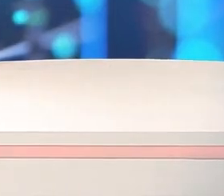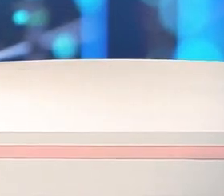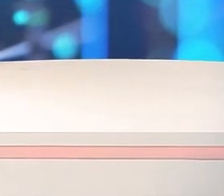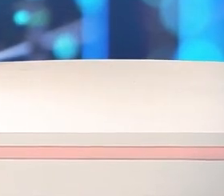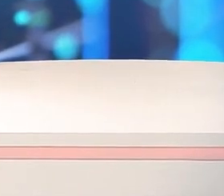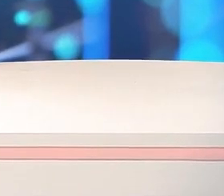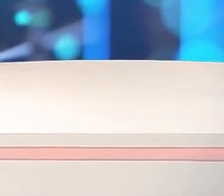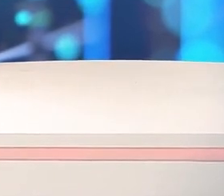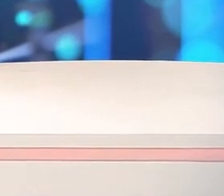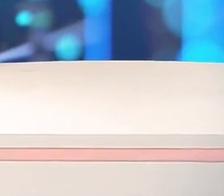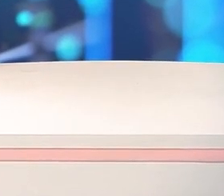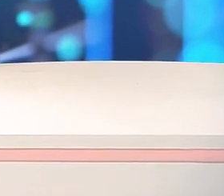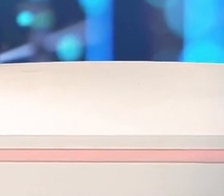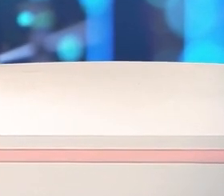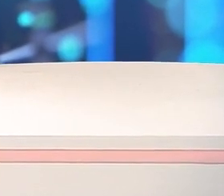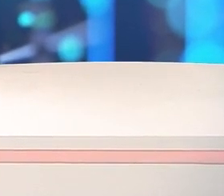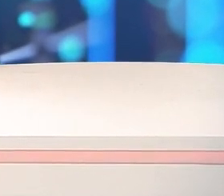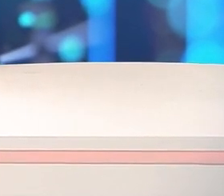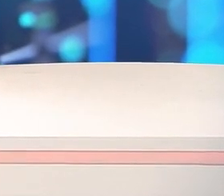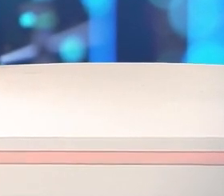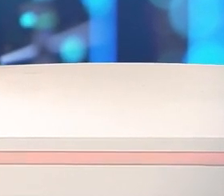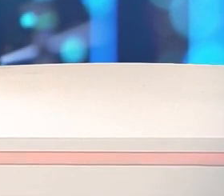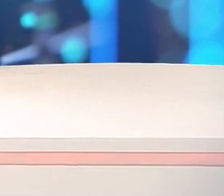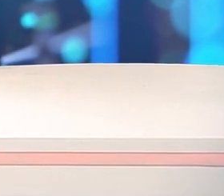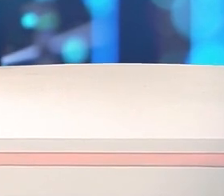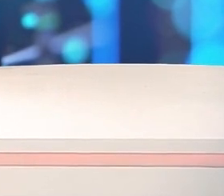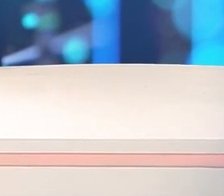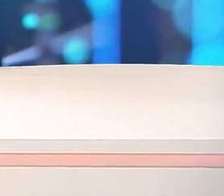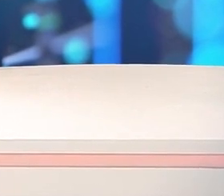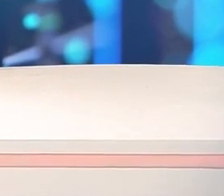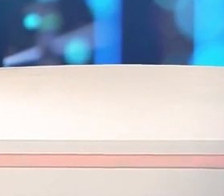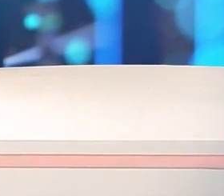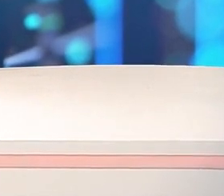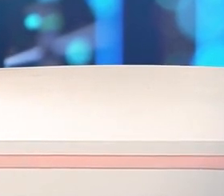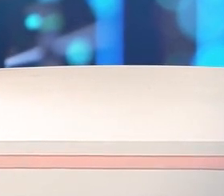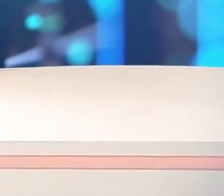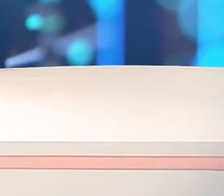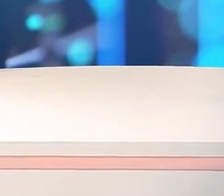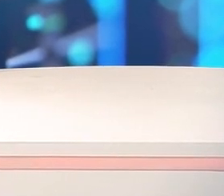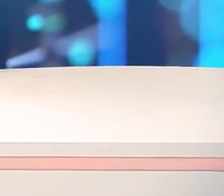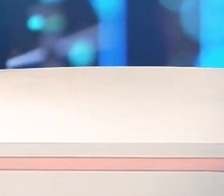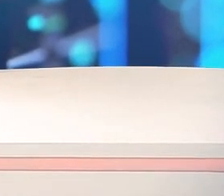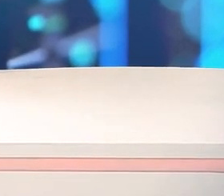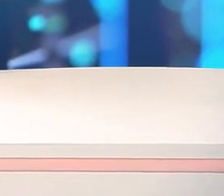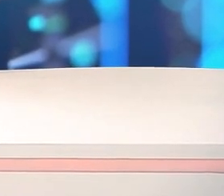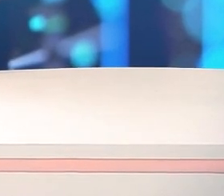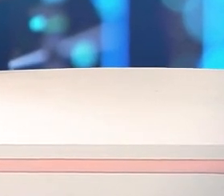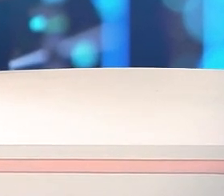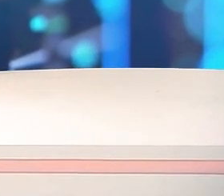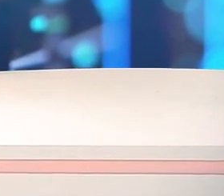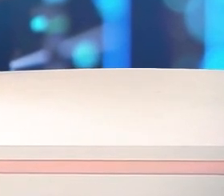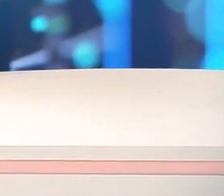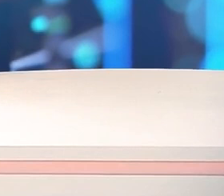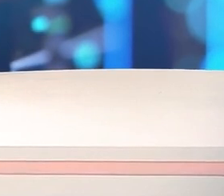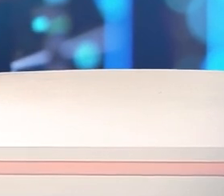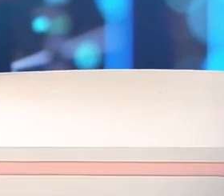Premierul Nicolae Ciucă are un nou membru în echipă. Îl cheamă Ion și este consilier onorific. Rolul lui este de a acumula cât mai multe informații din spațiul public pentru